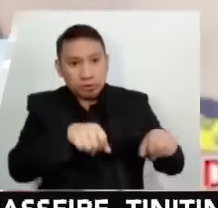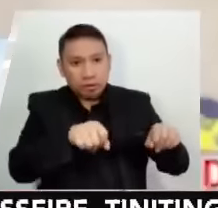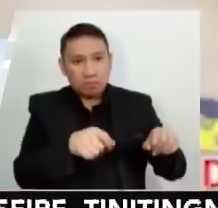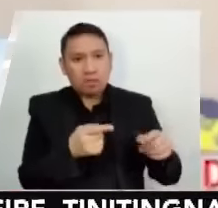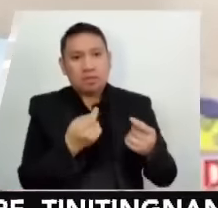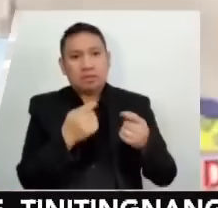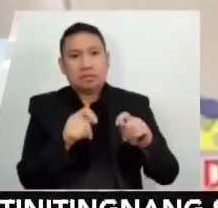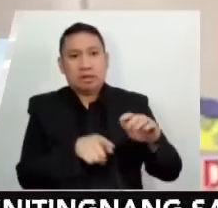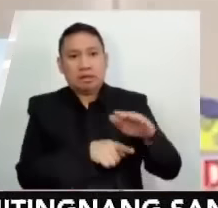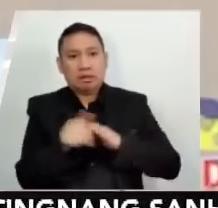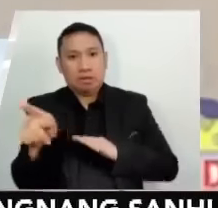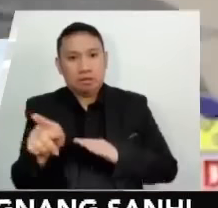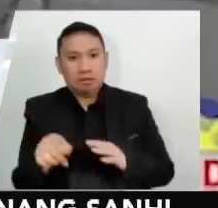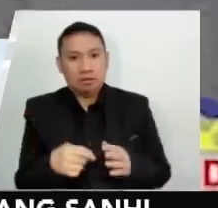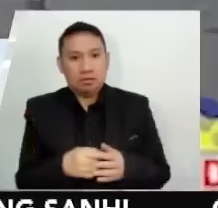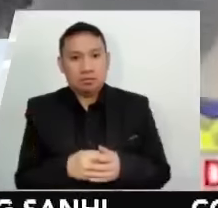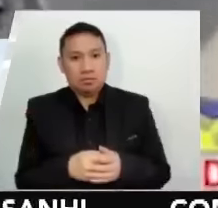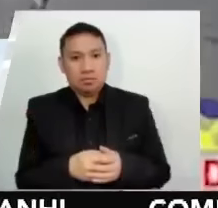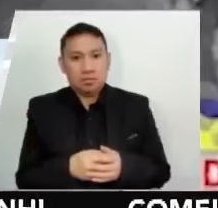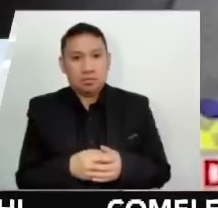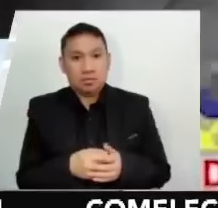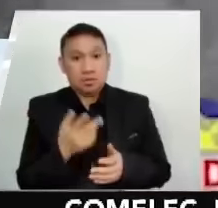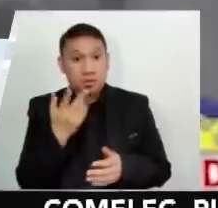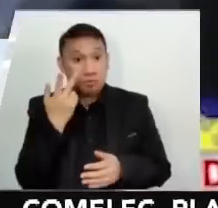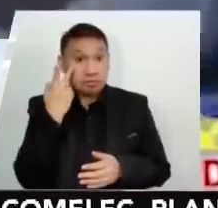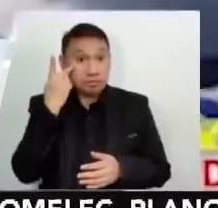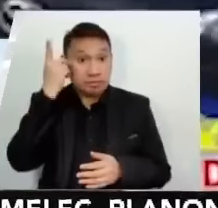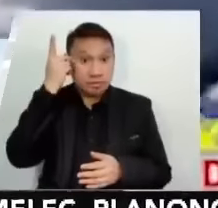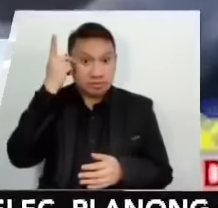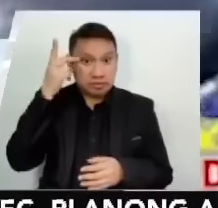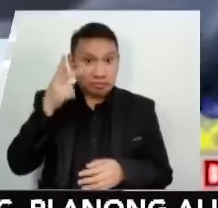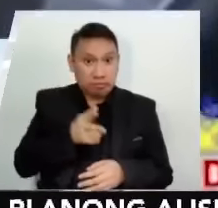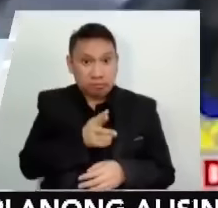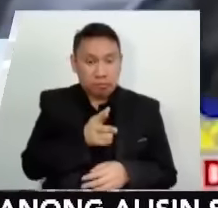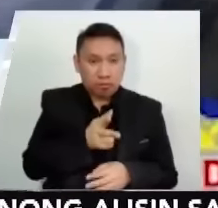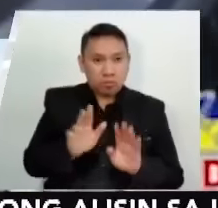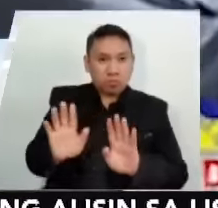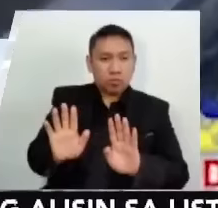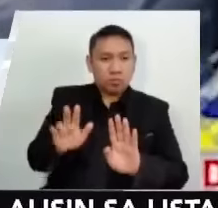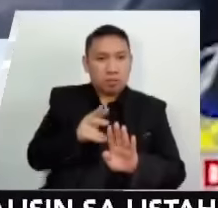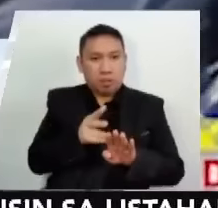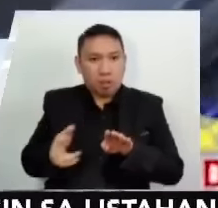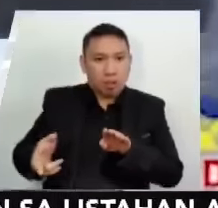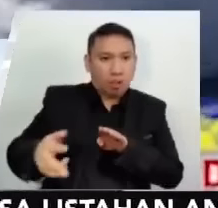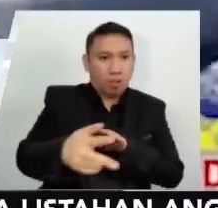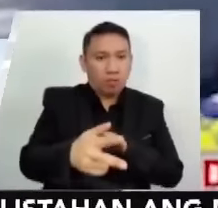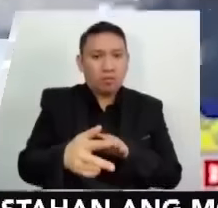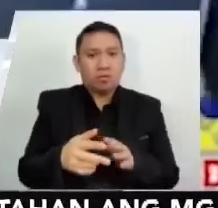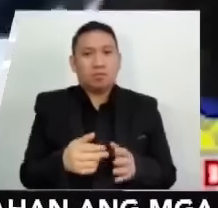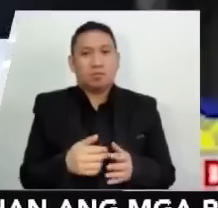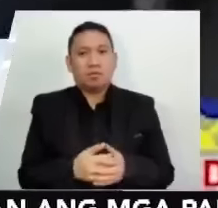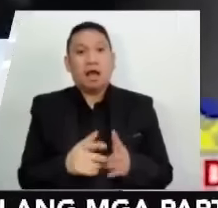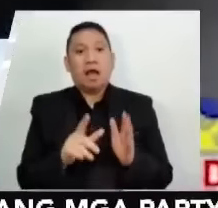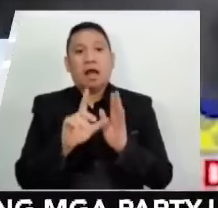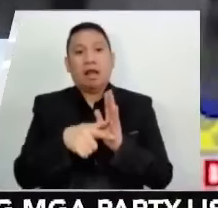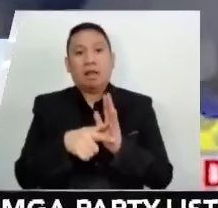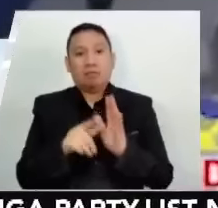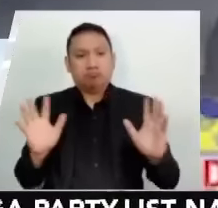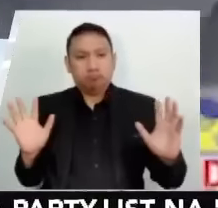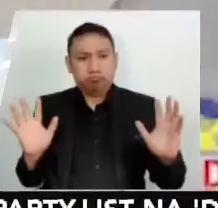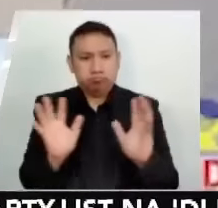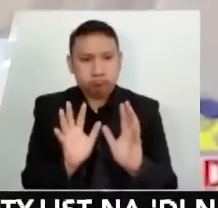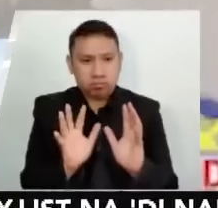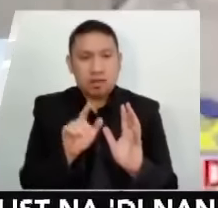pa niyang dumiretso sa pag-andar kahit nakaharang na ang mga enforcer n mapalibutan tol lang tumigil ang Rider